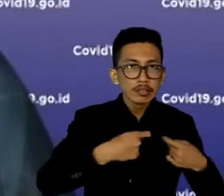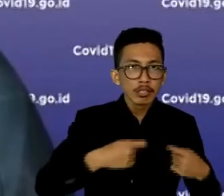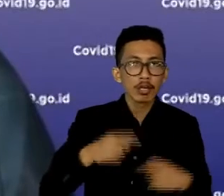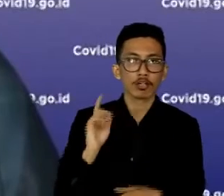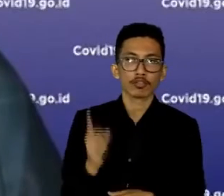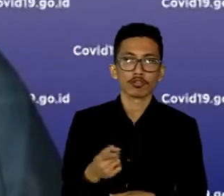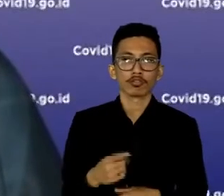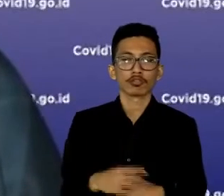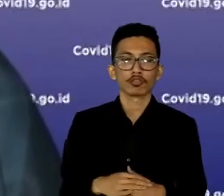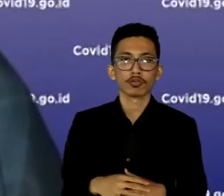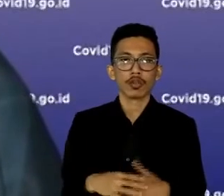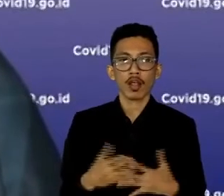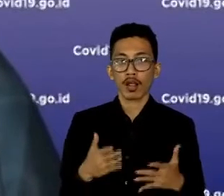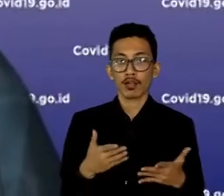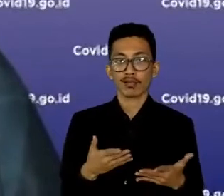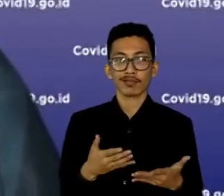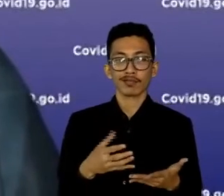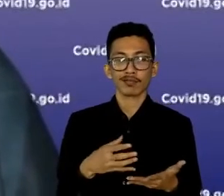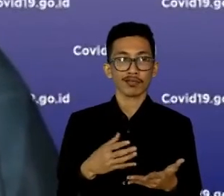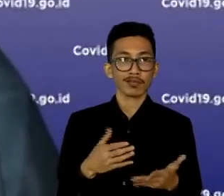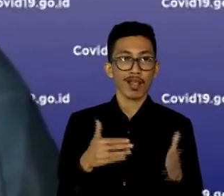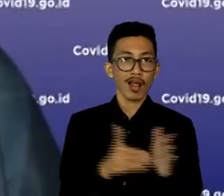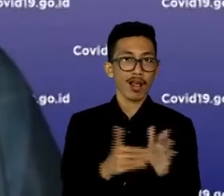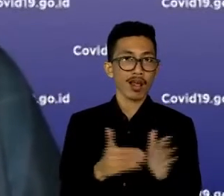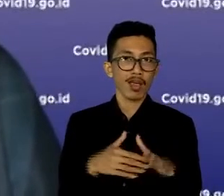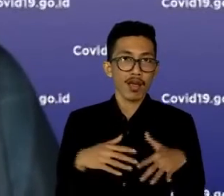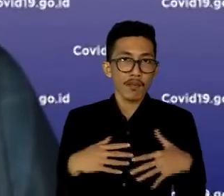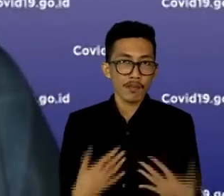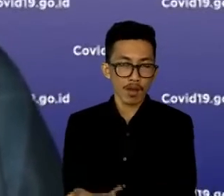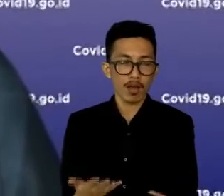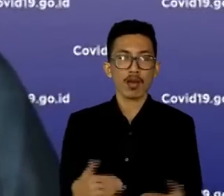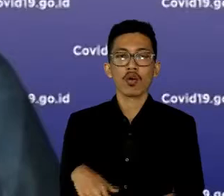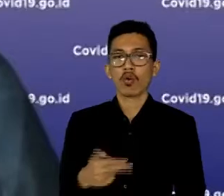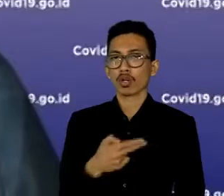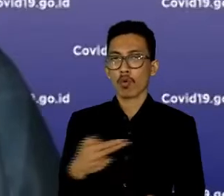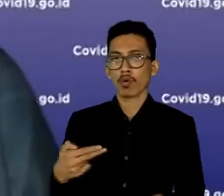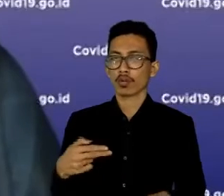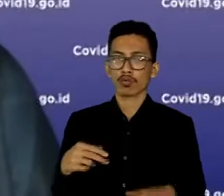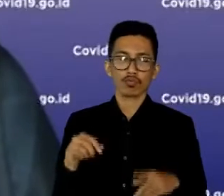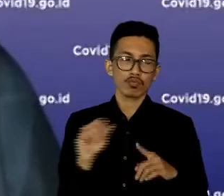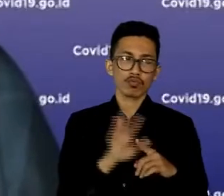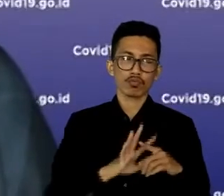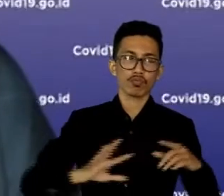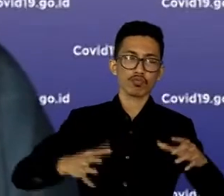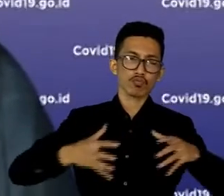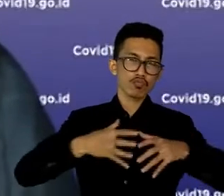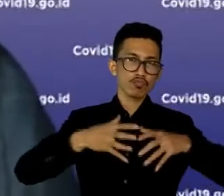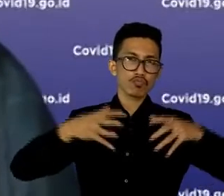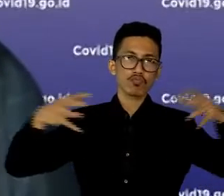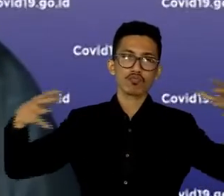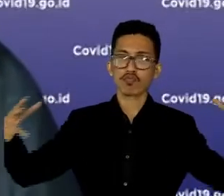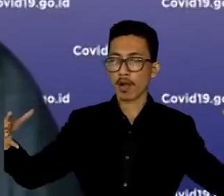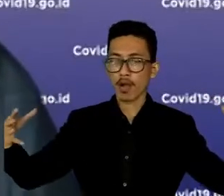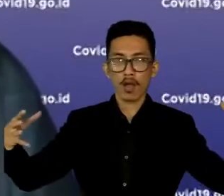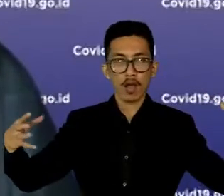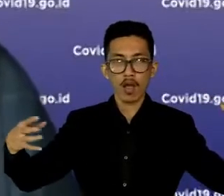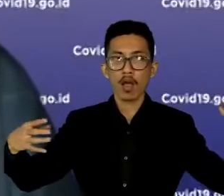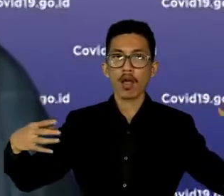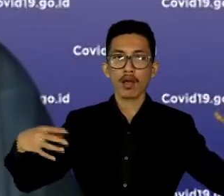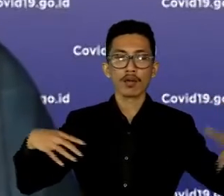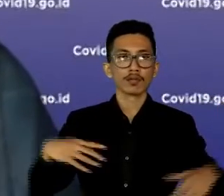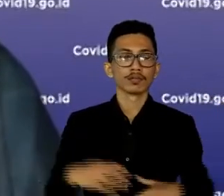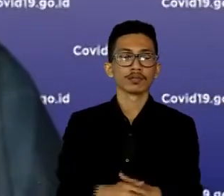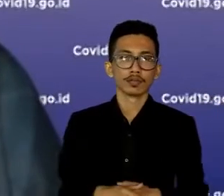kemudian challenge-nya di lapangan apa tadi? Sebenarnya untuk Indonesia sebagai negara yang luas, sudah ada arahan tadi gitu ya, Dr. Lam mengatakan